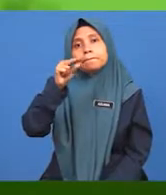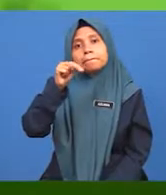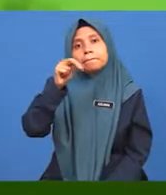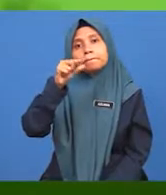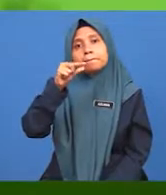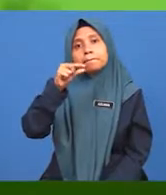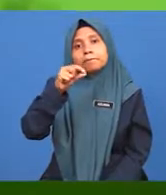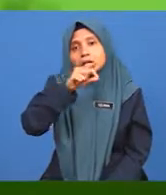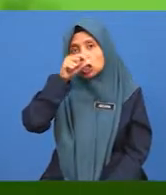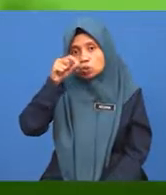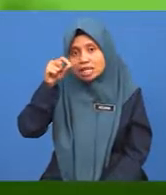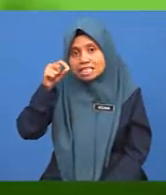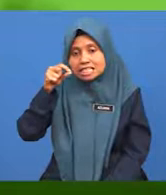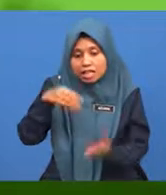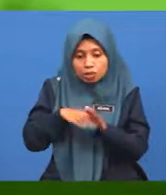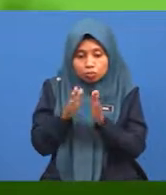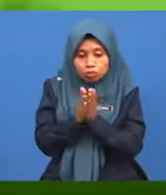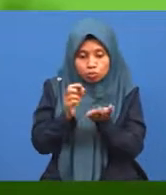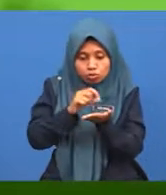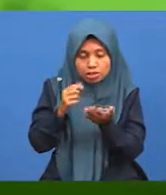Catatkan isi karangan tersebut.